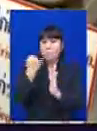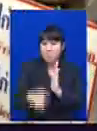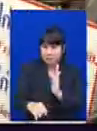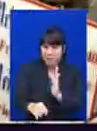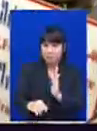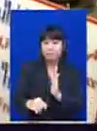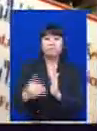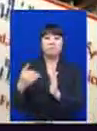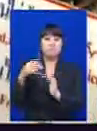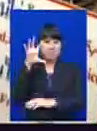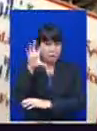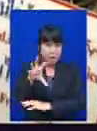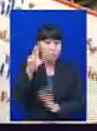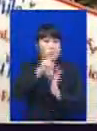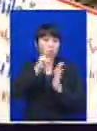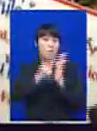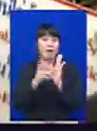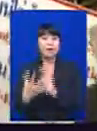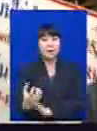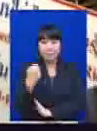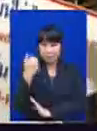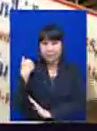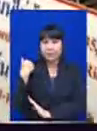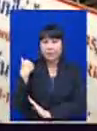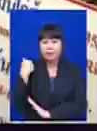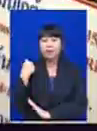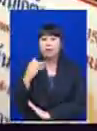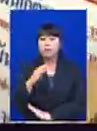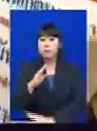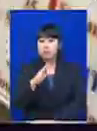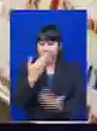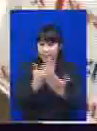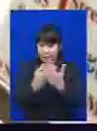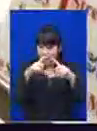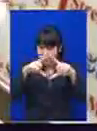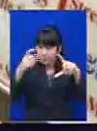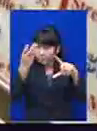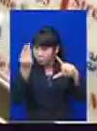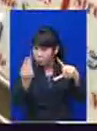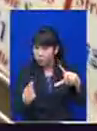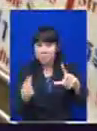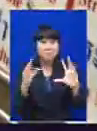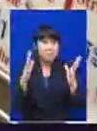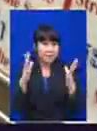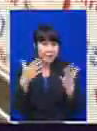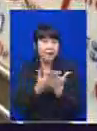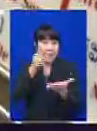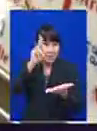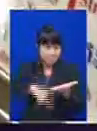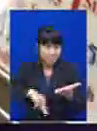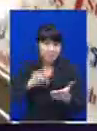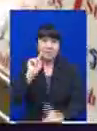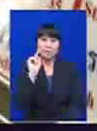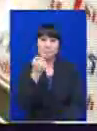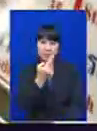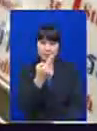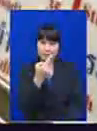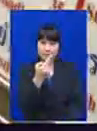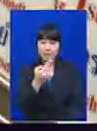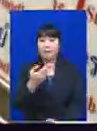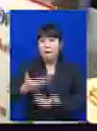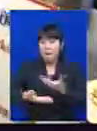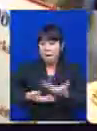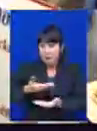นะครับมีการบังคับใช้กฎหมายอย่างเข้มงวดกรณีที่ไม่ไม่ปิดป้ายแสดงราคามีโทษปรับ10,000บาทจำหน่าย